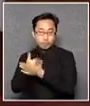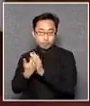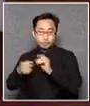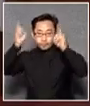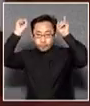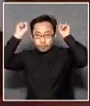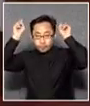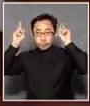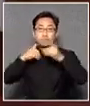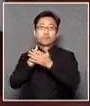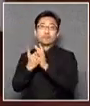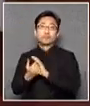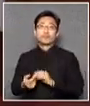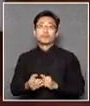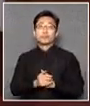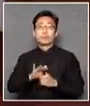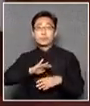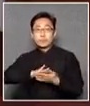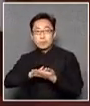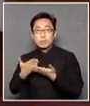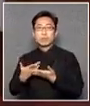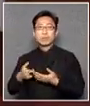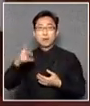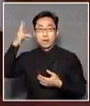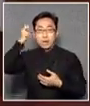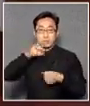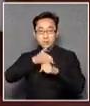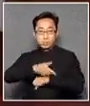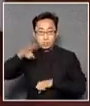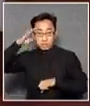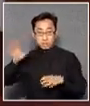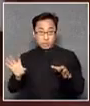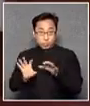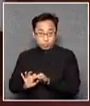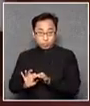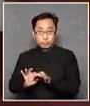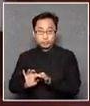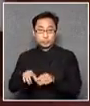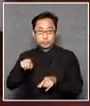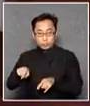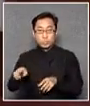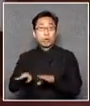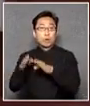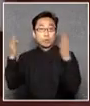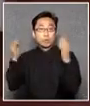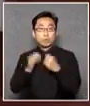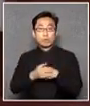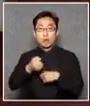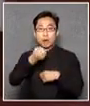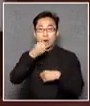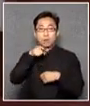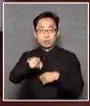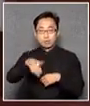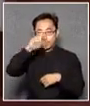和嚴重指控，但是警黑聯手從那日開始已經成為香港人的套版印